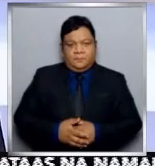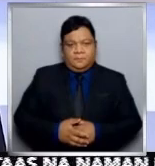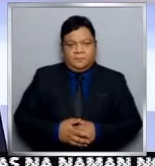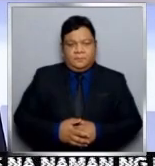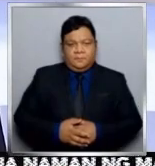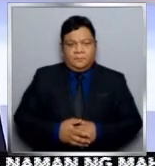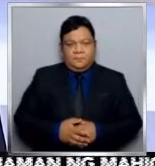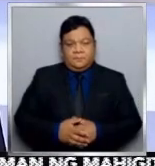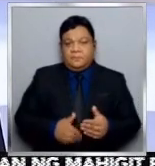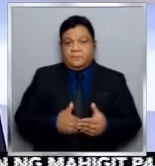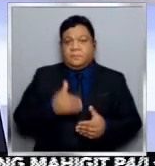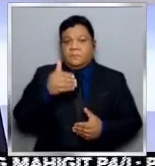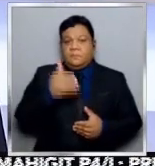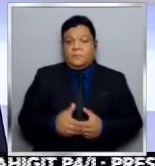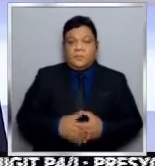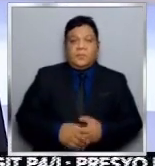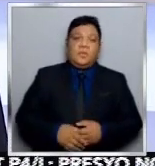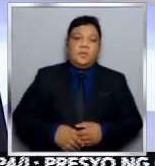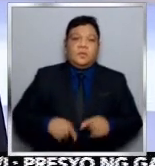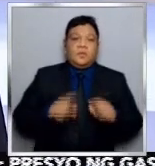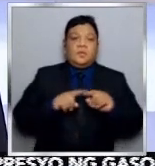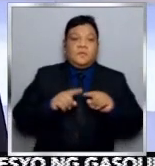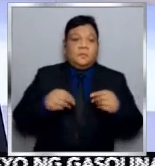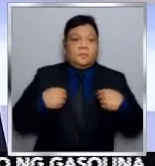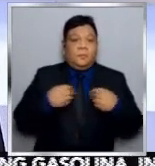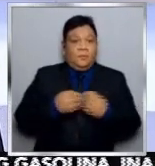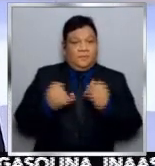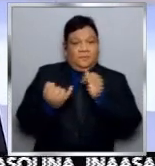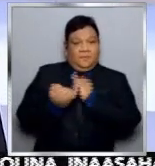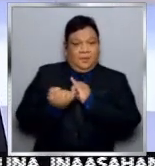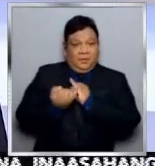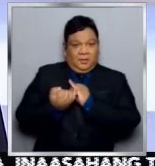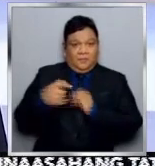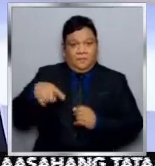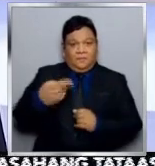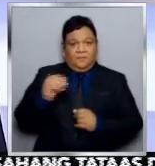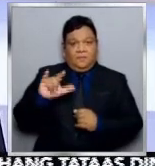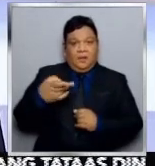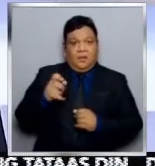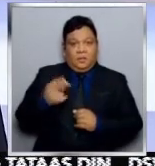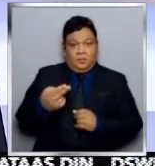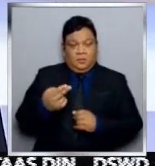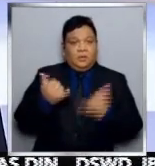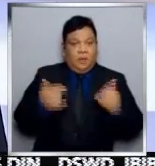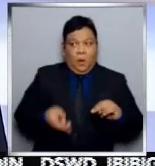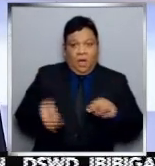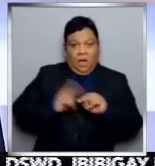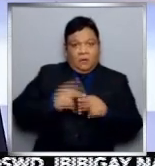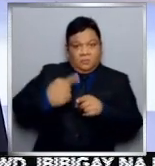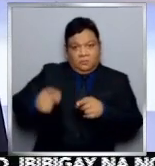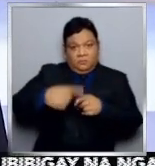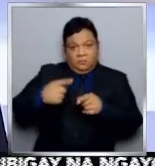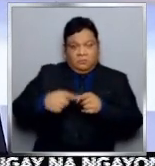Hati ang opinyon ng ilang miyembro ng PhilHealth sa pagtaas ng premium contribution. Ngayong Hunyo na ito ipatutupad at pati mga dapat binayaran